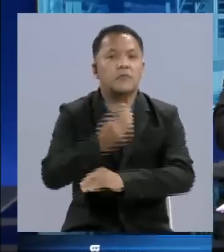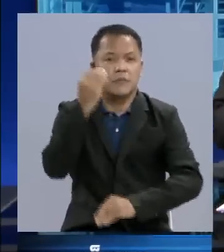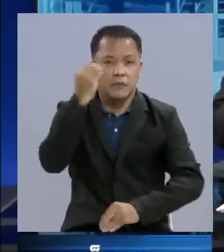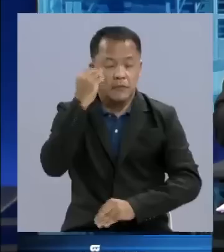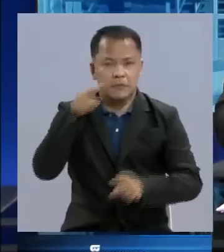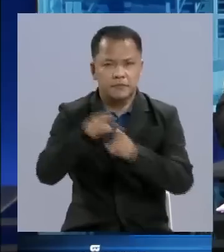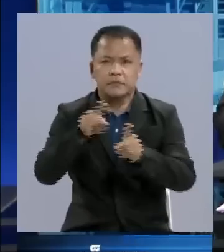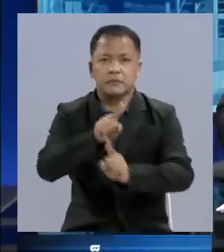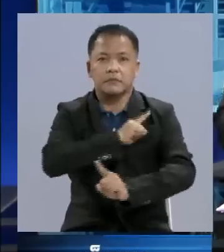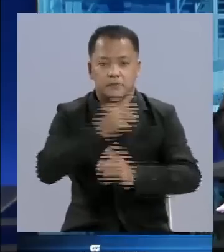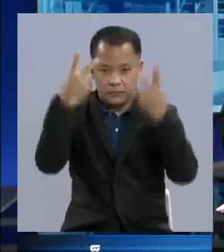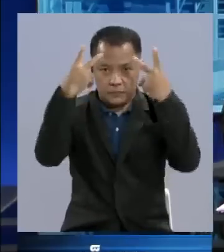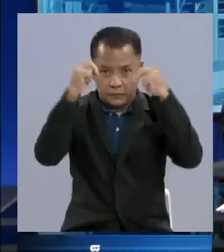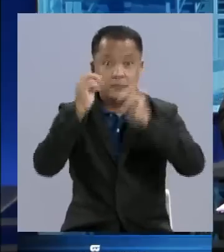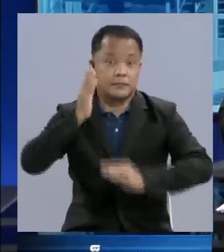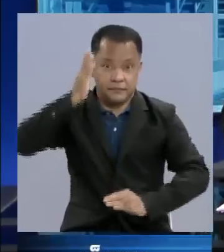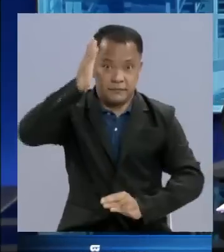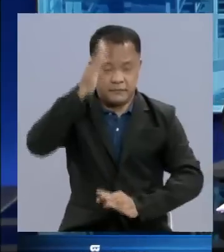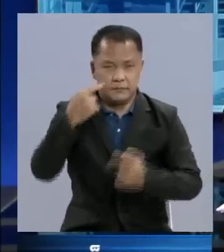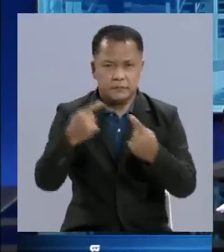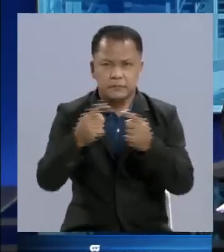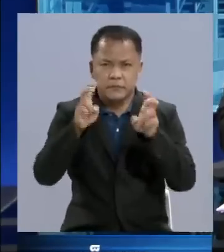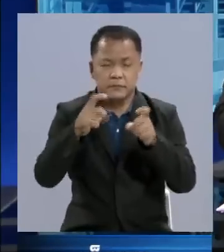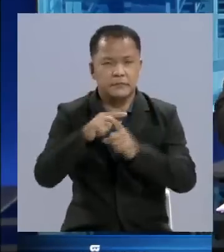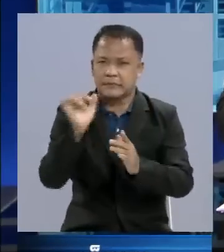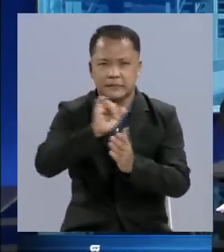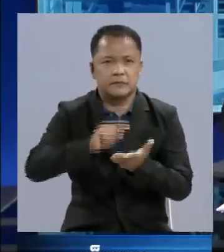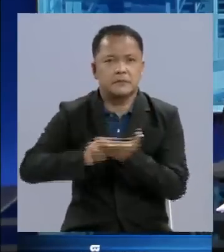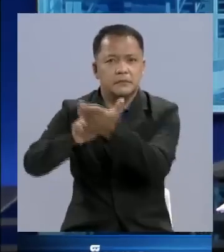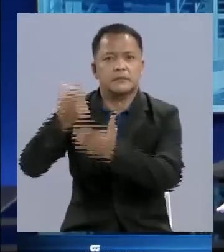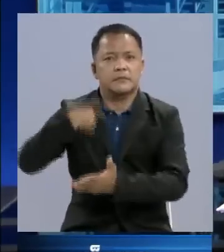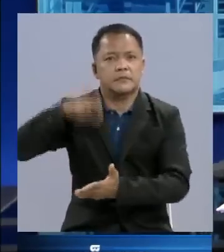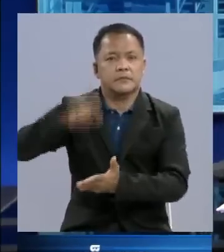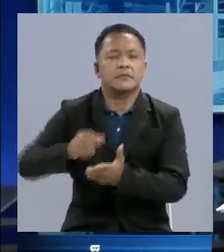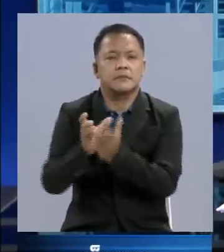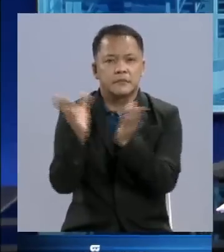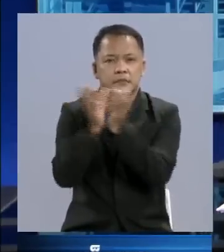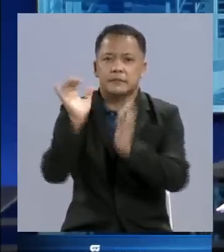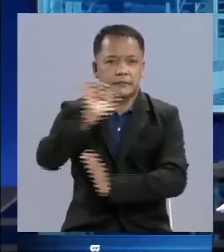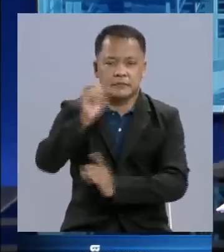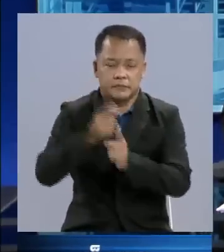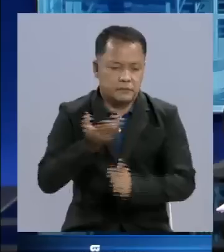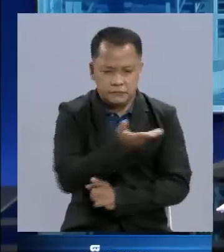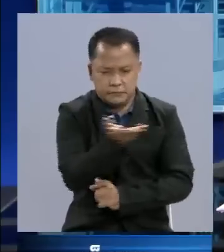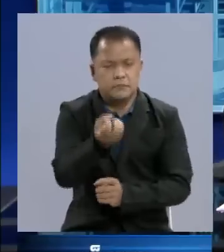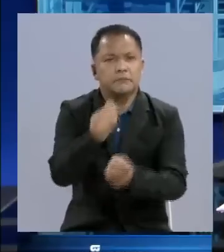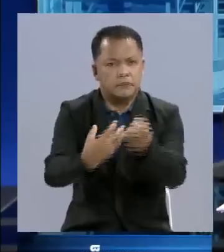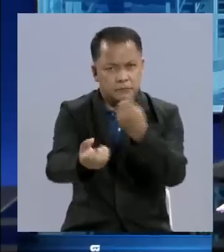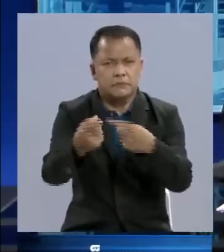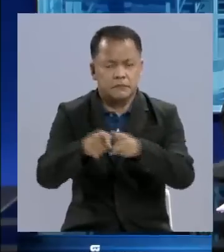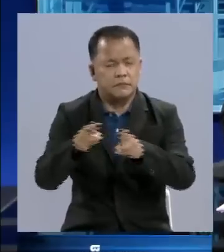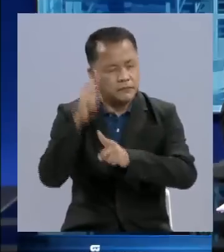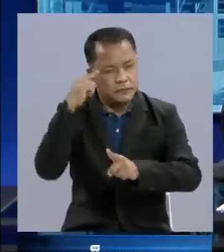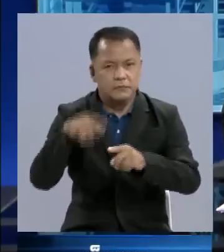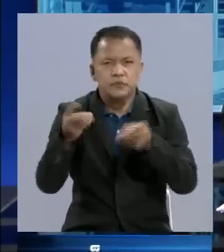าในฐานะนายกรัฐมนตรีแม้เรื่องจะยังไม่ไปถึงศาลรัฐธรรมนูญแต่ตอนนี้หลายคนก็วิพากษ์วิจารณ์